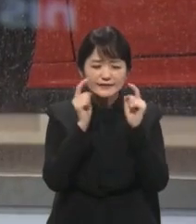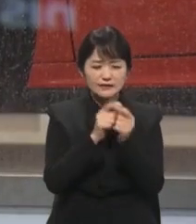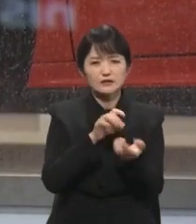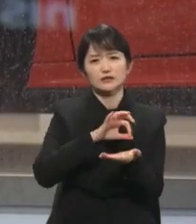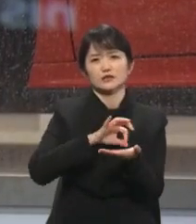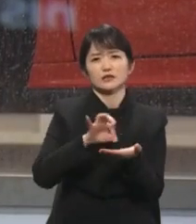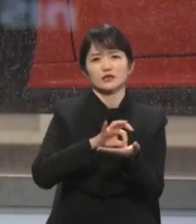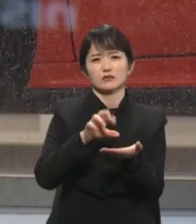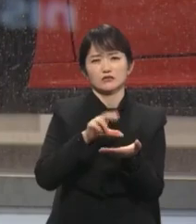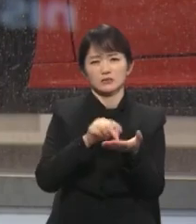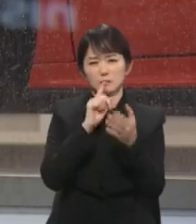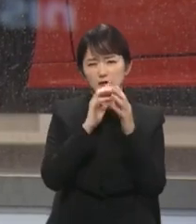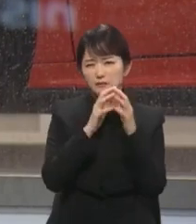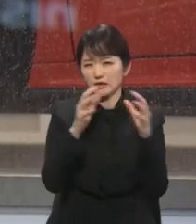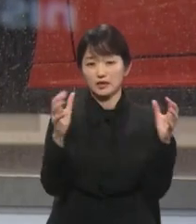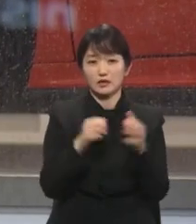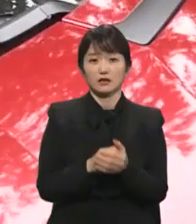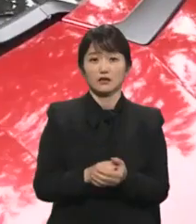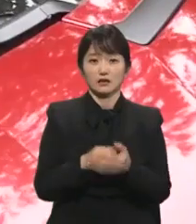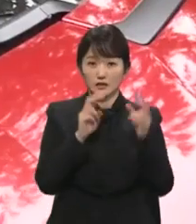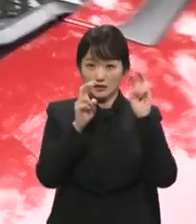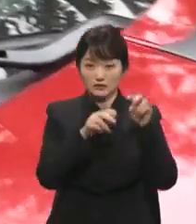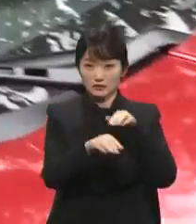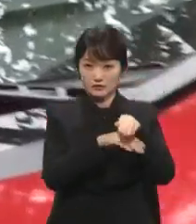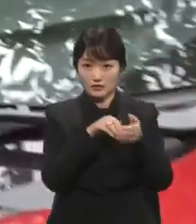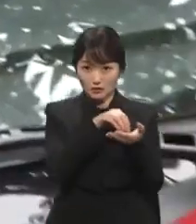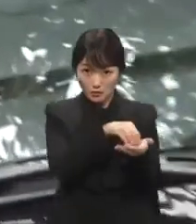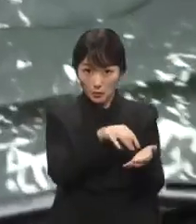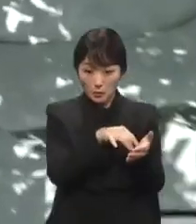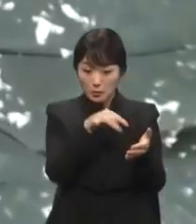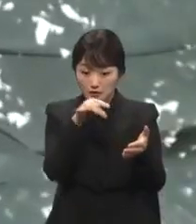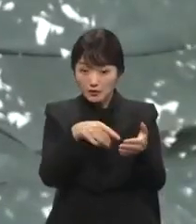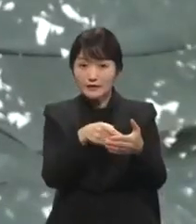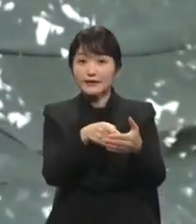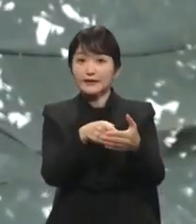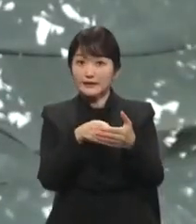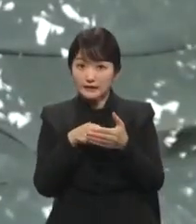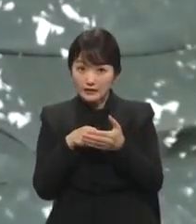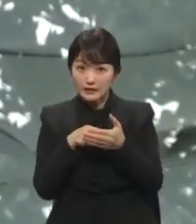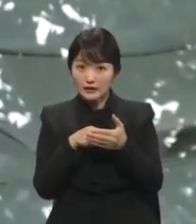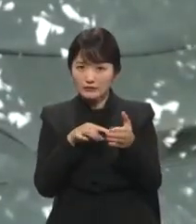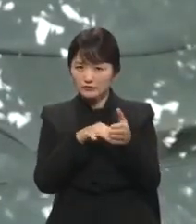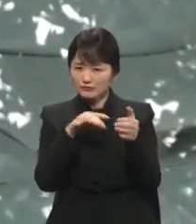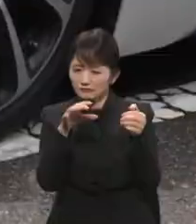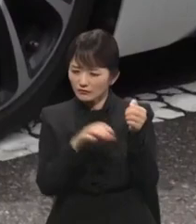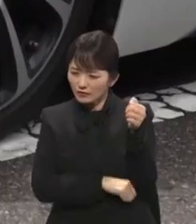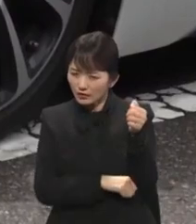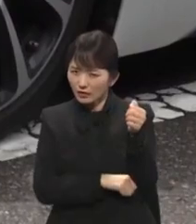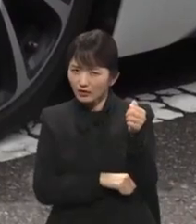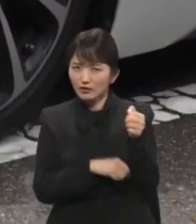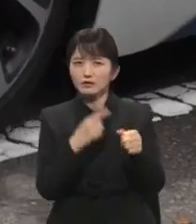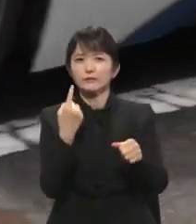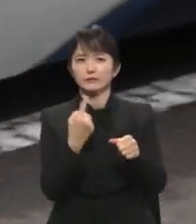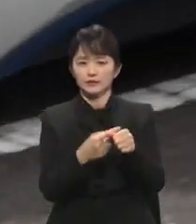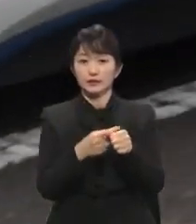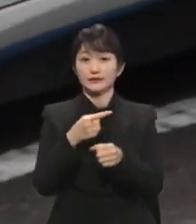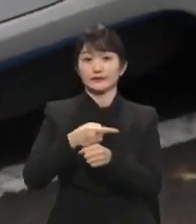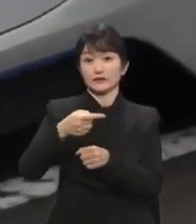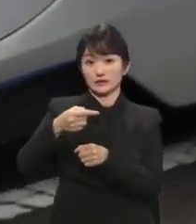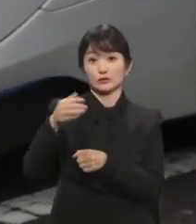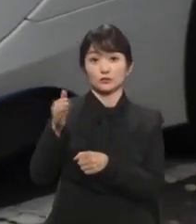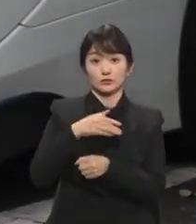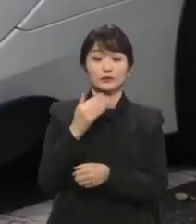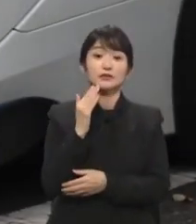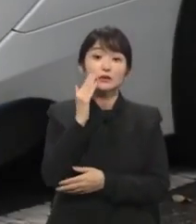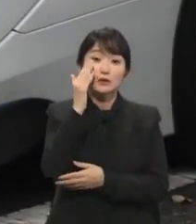논란이 됐죠 법인차로 등록을 하면 세금도 아낄 수 있으니까 탈세하는 지적도 안았습니다 내년부터